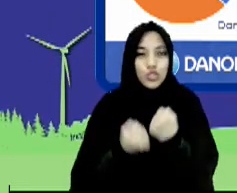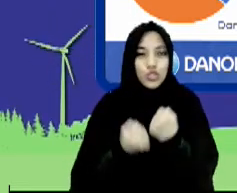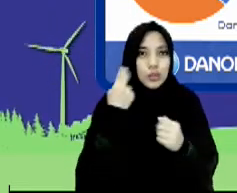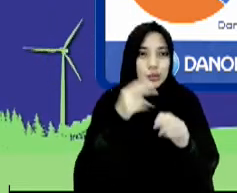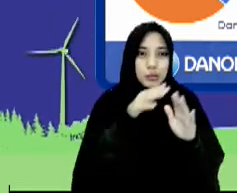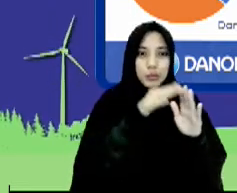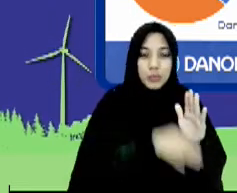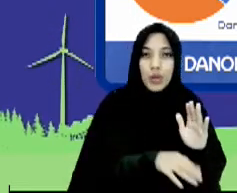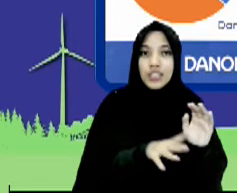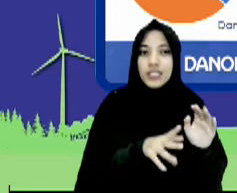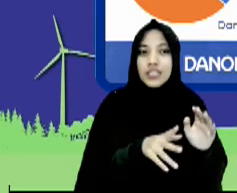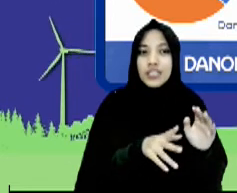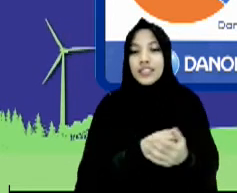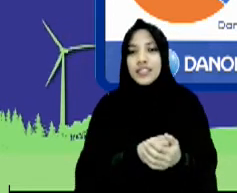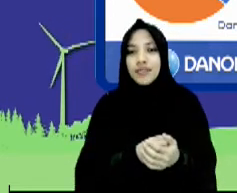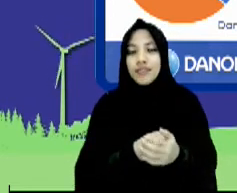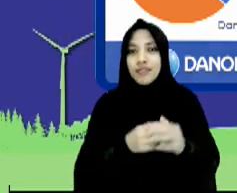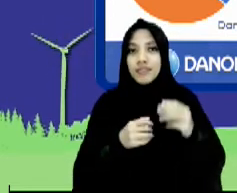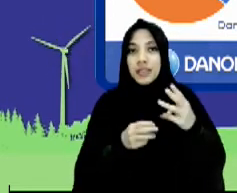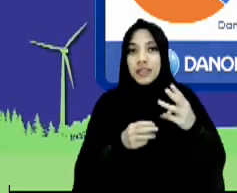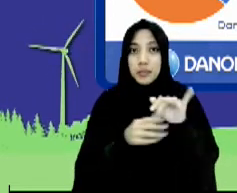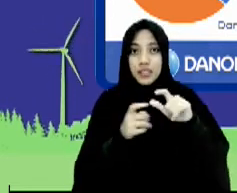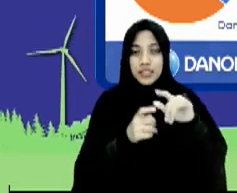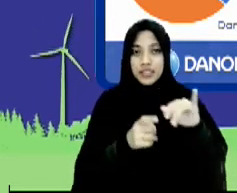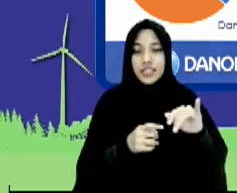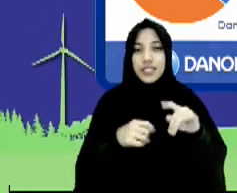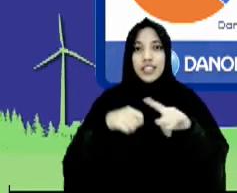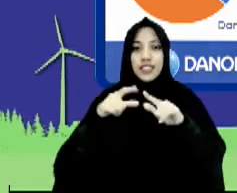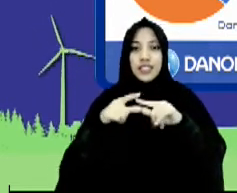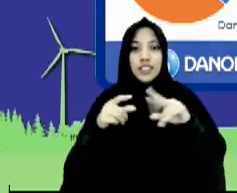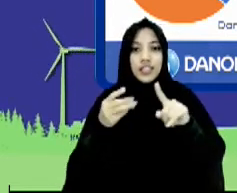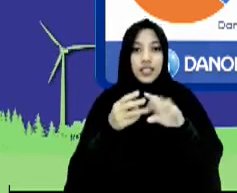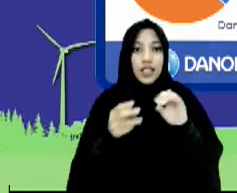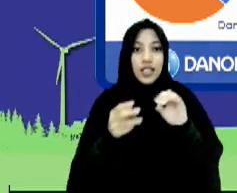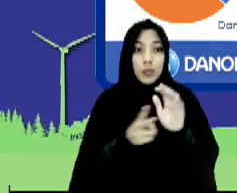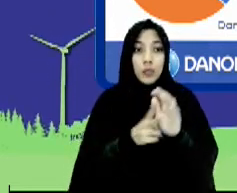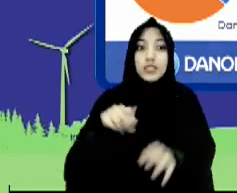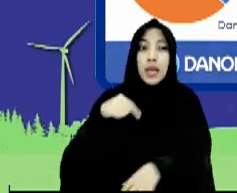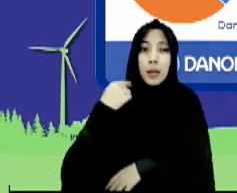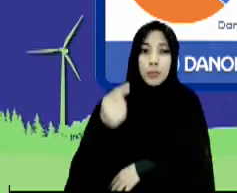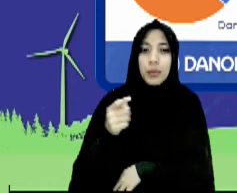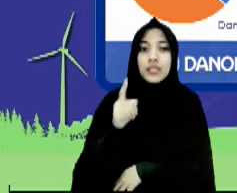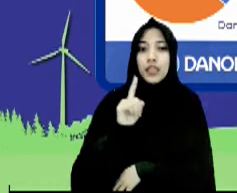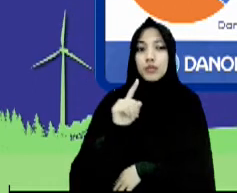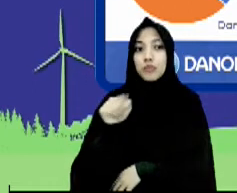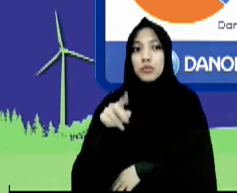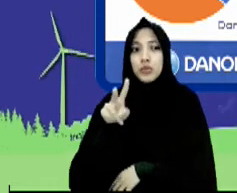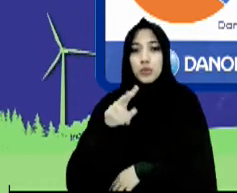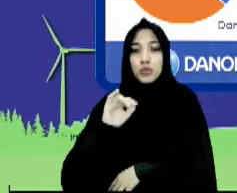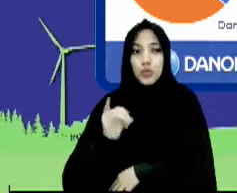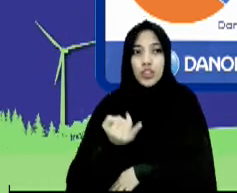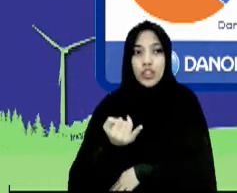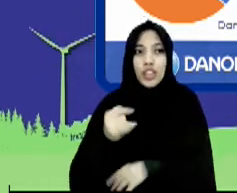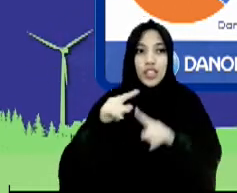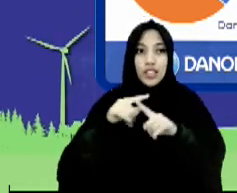kontribusinya dalam hal emisi karbon tuh sangat besar hingga 2,1 juta ton CO2 jadi memang eh tentu ini enggak apa